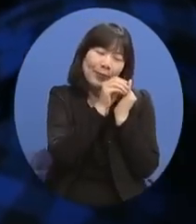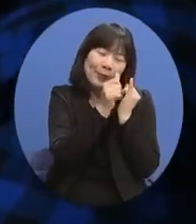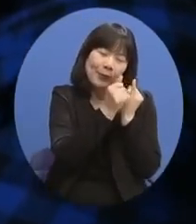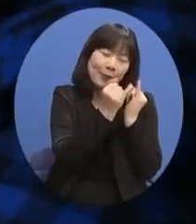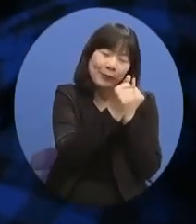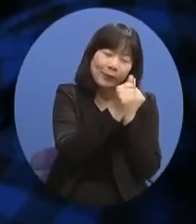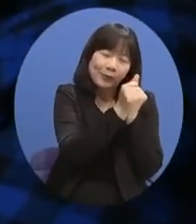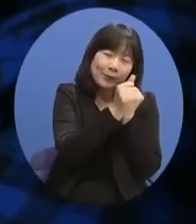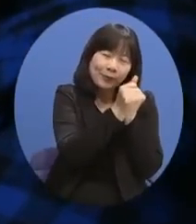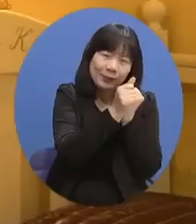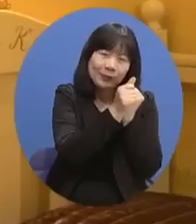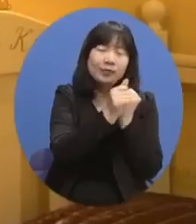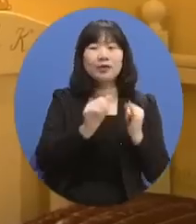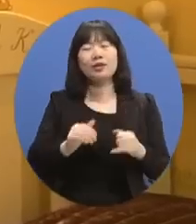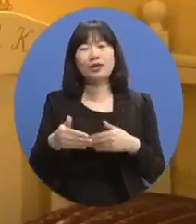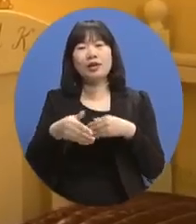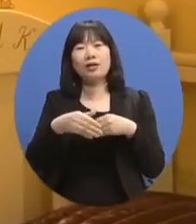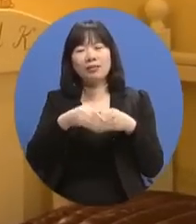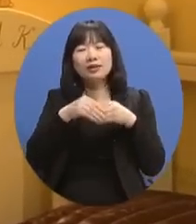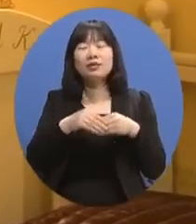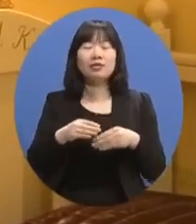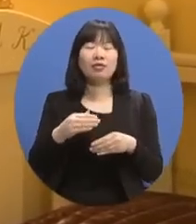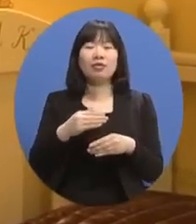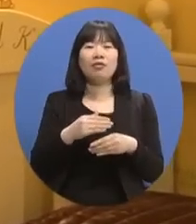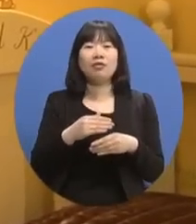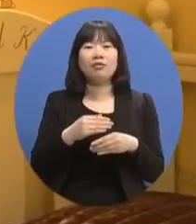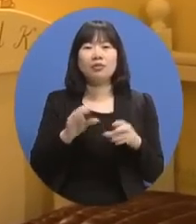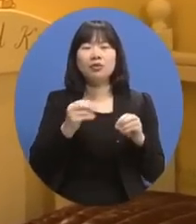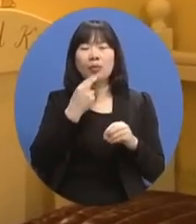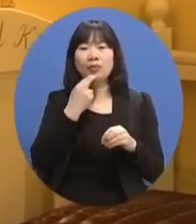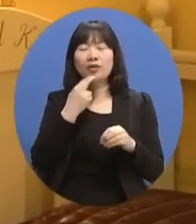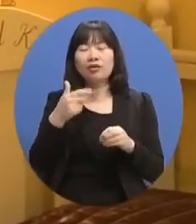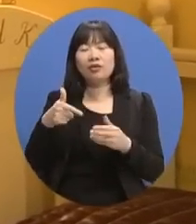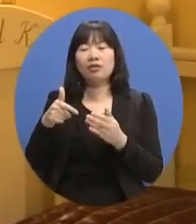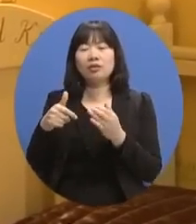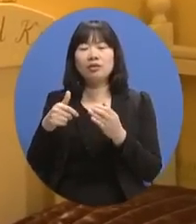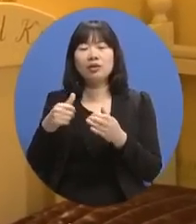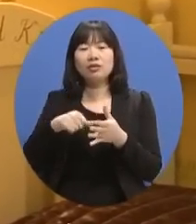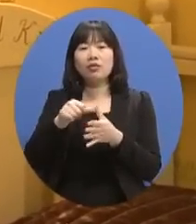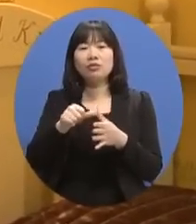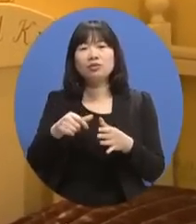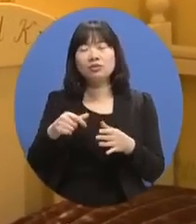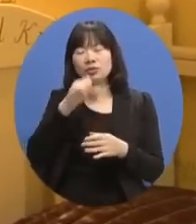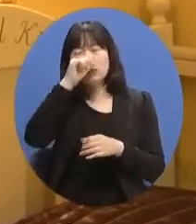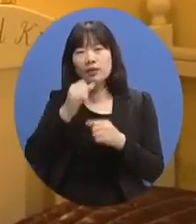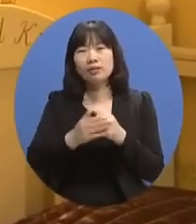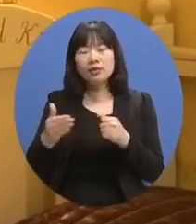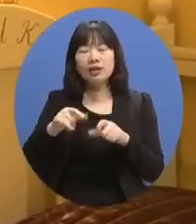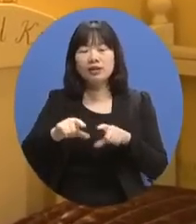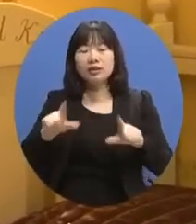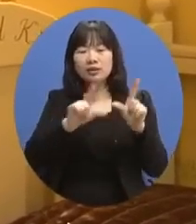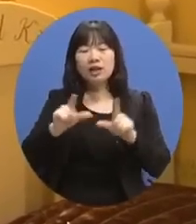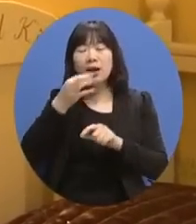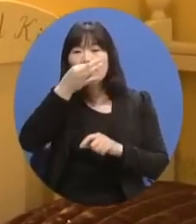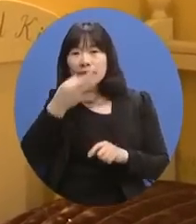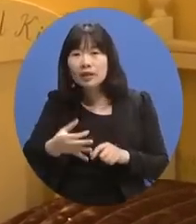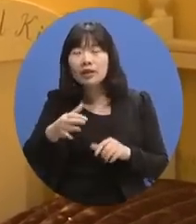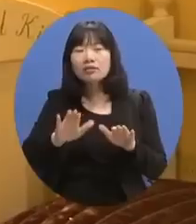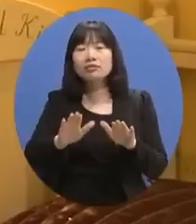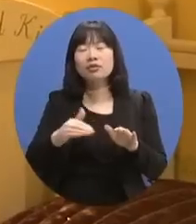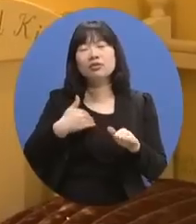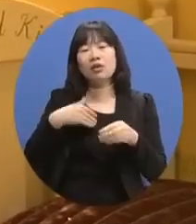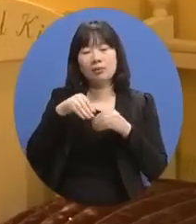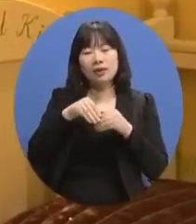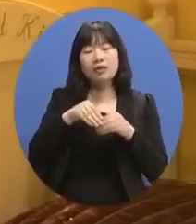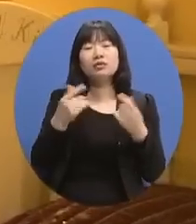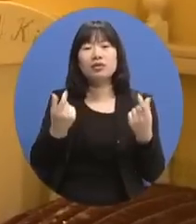경준이. 경준이는 좋아서 만진 거긴 하지만 제가 일상생활이 솔직히 힘들 만큼 경준이가 저를